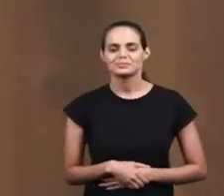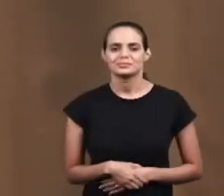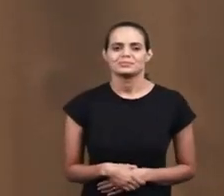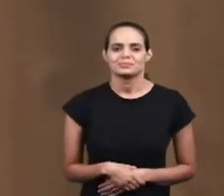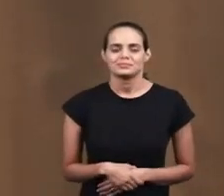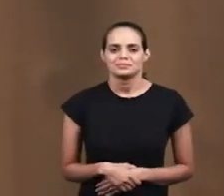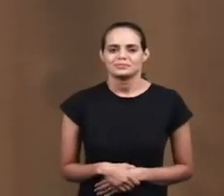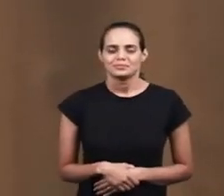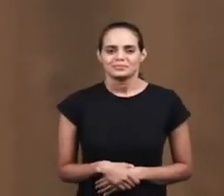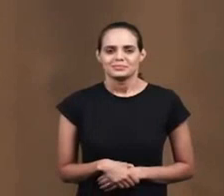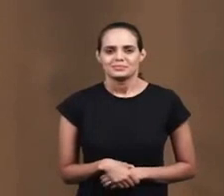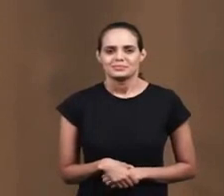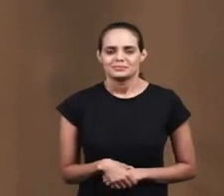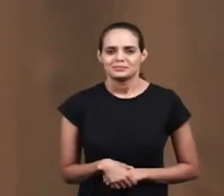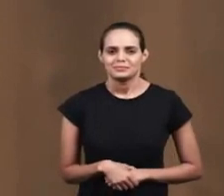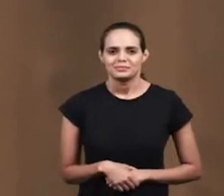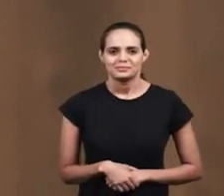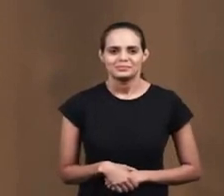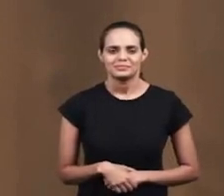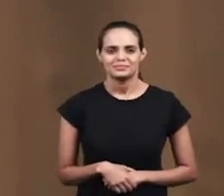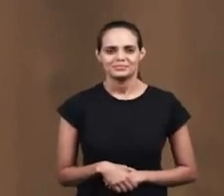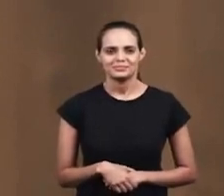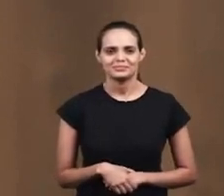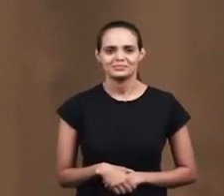Und jetzt auch mit der Note C.